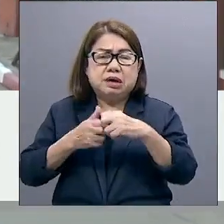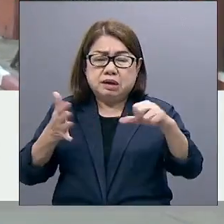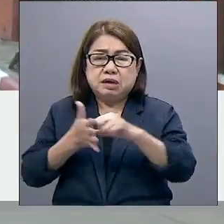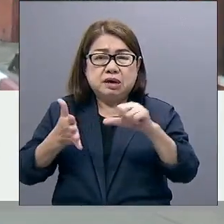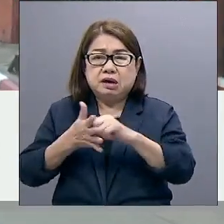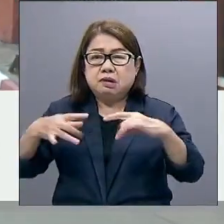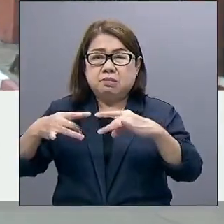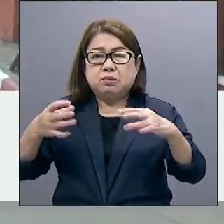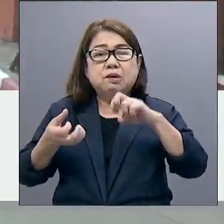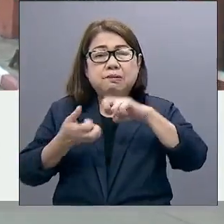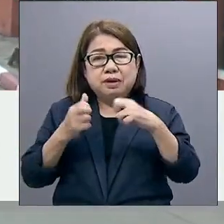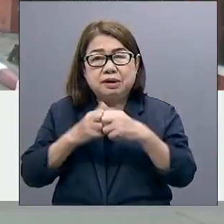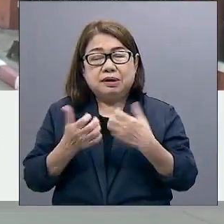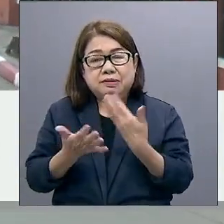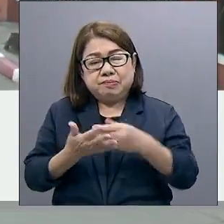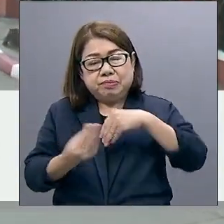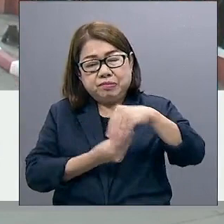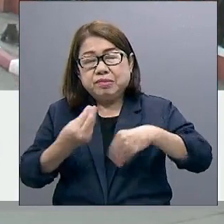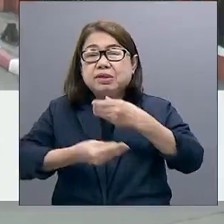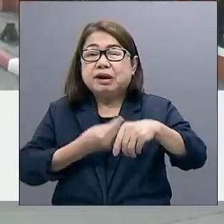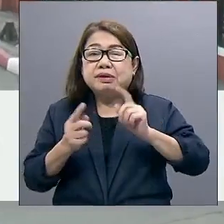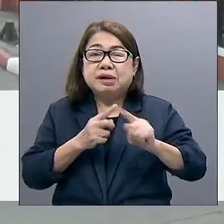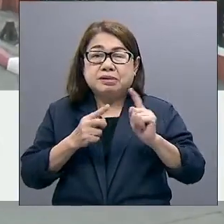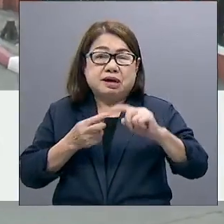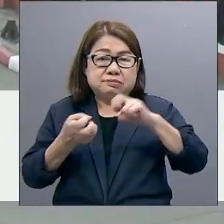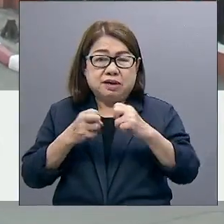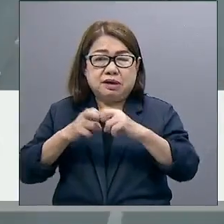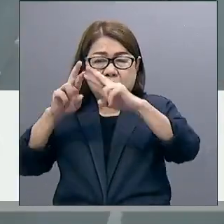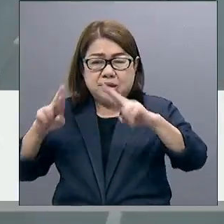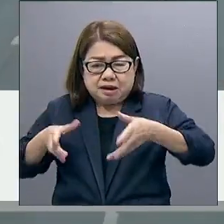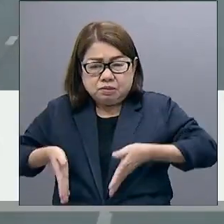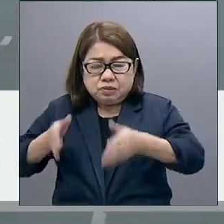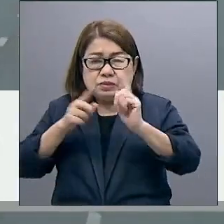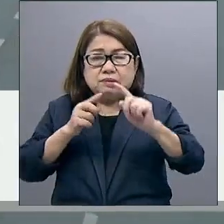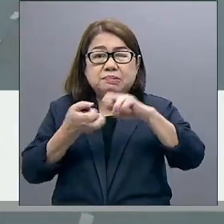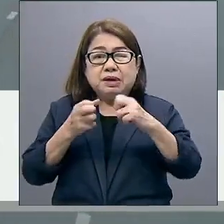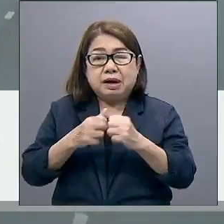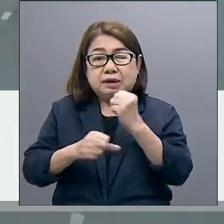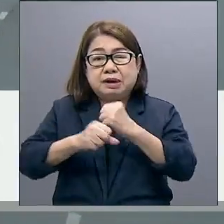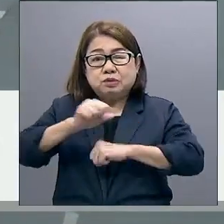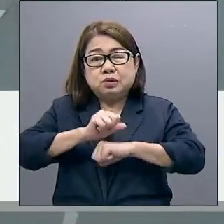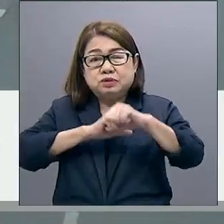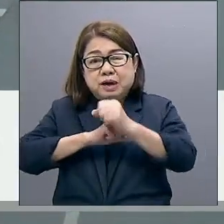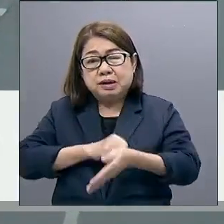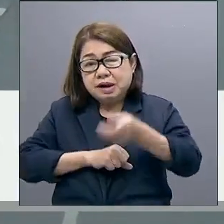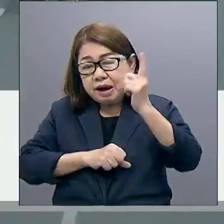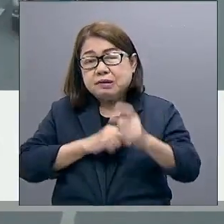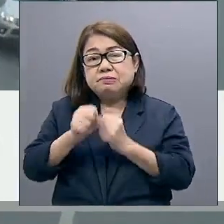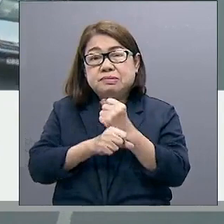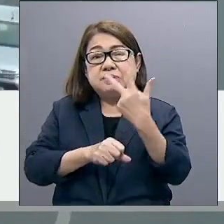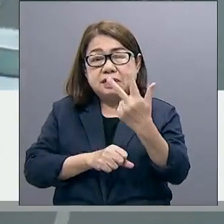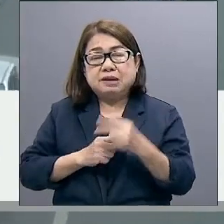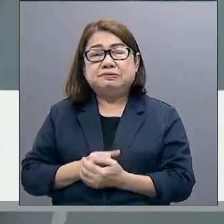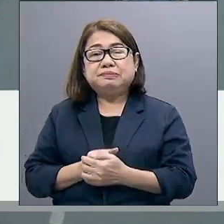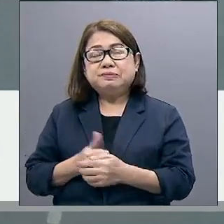และกระทบกับเศรษฐกิจการค้าตามแนวก่อสร้างซึ่งต้องใช้เวลานานกว่า3ปีนายประยุทธ์แซ่เตียวตัวแทนชาวบ้